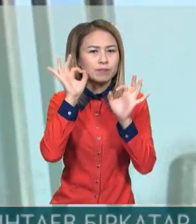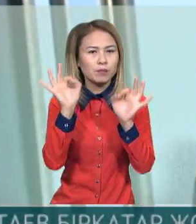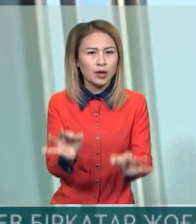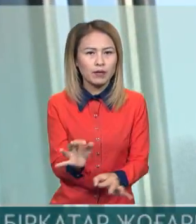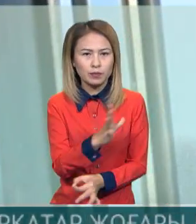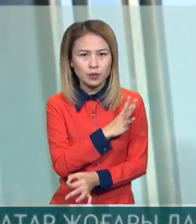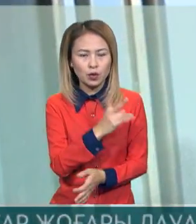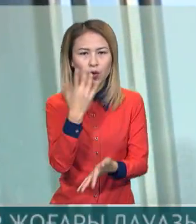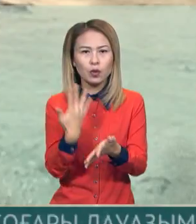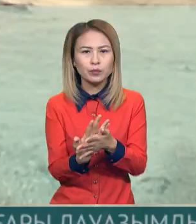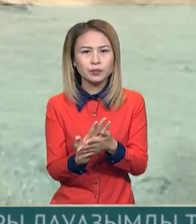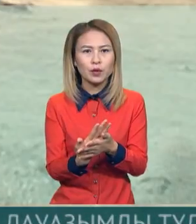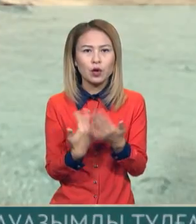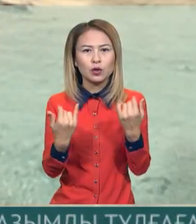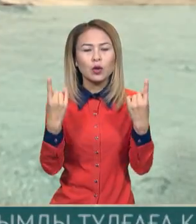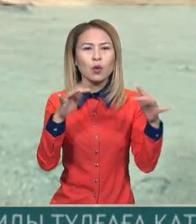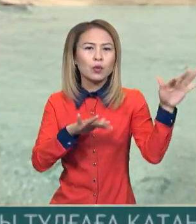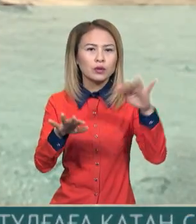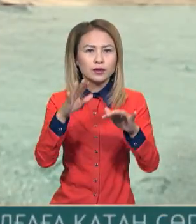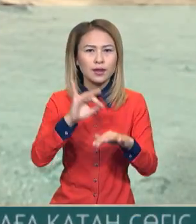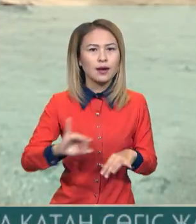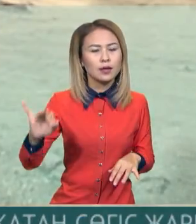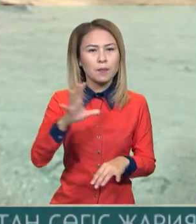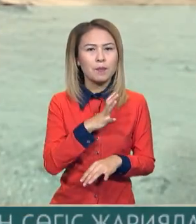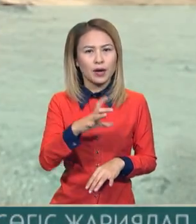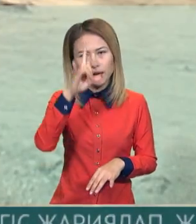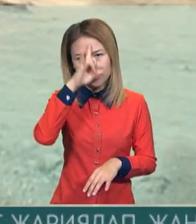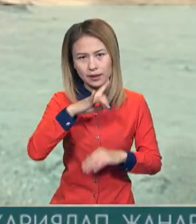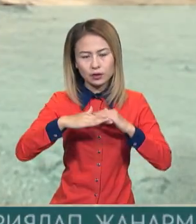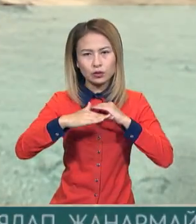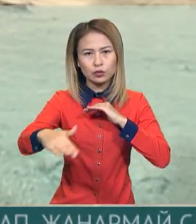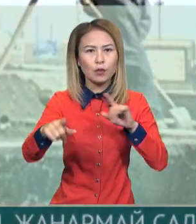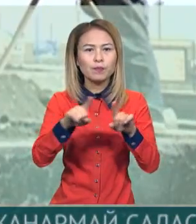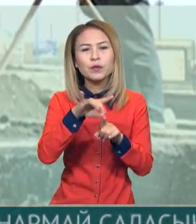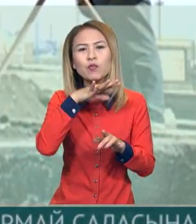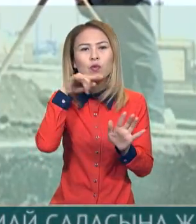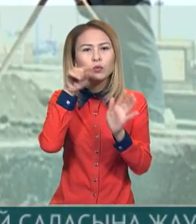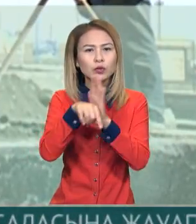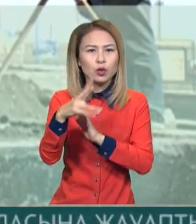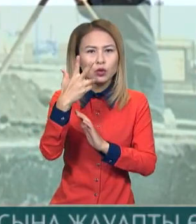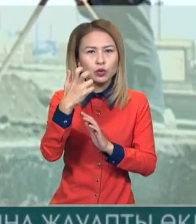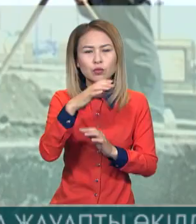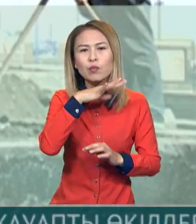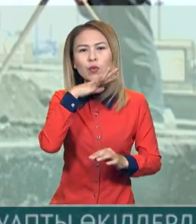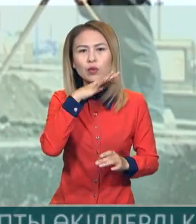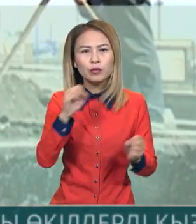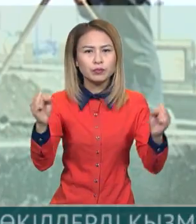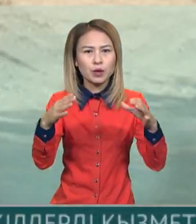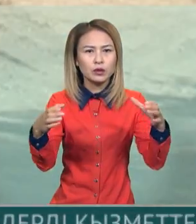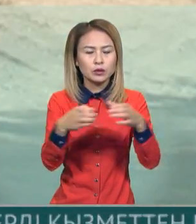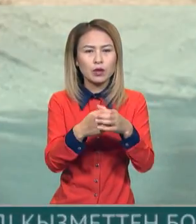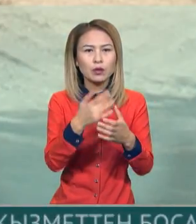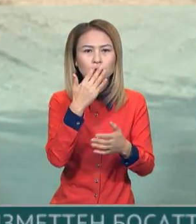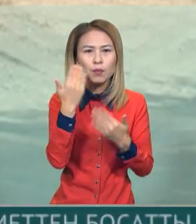жұмыстарын жетілдіру қажеттігі айтылған. Ұлытау өңірі тарихқа бай, қазақ елінің түп тамыры осынау 300-дің басы біріккен ұлт